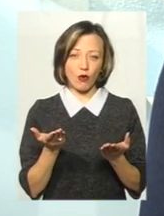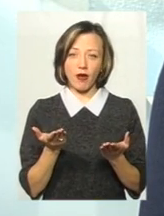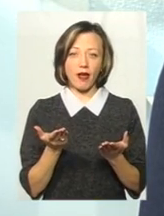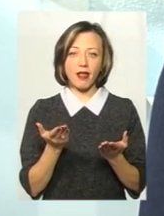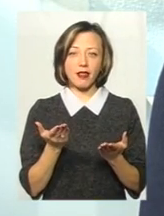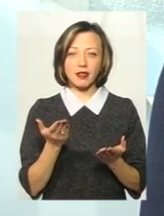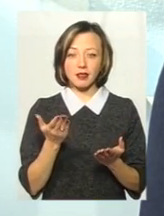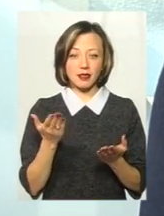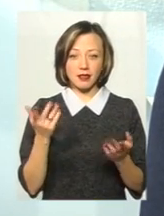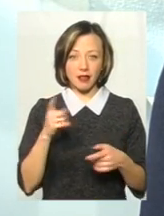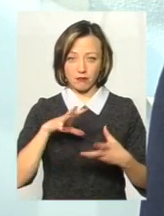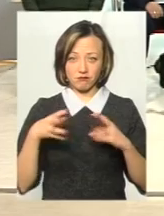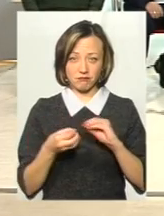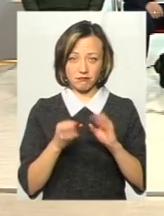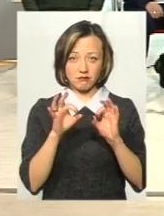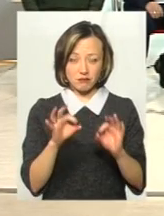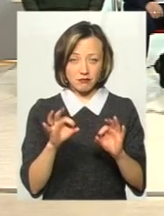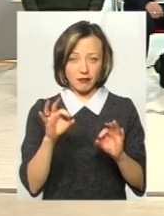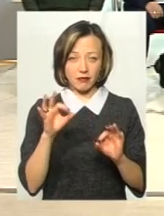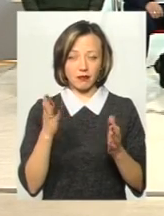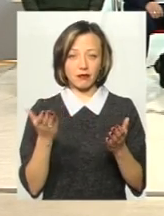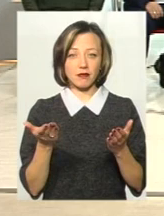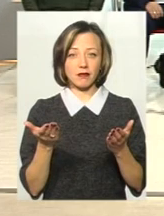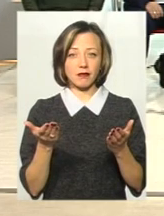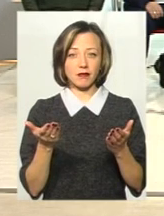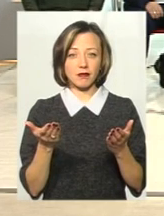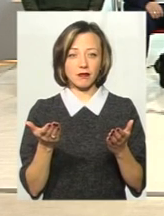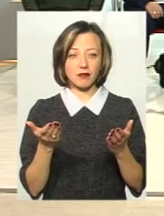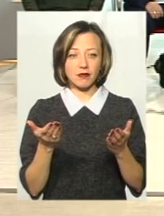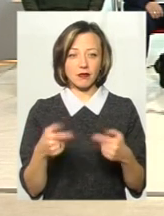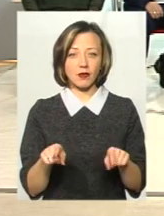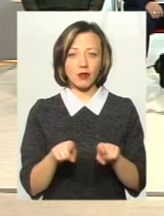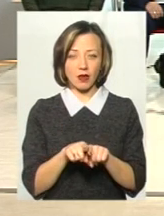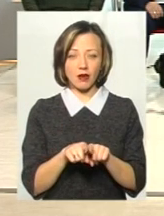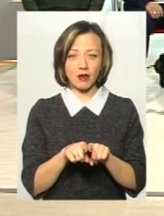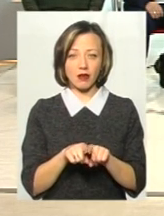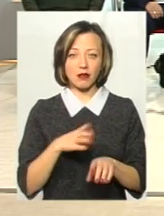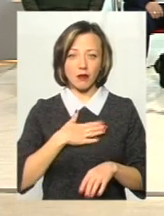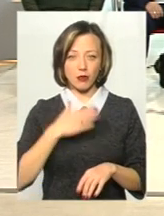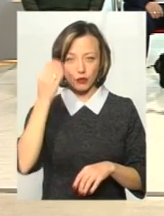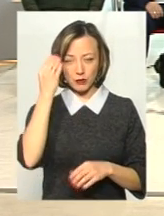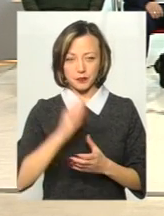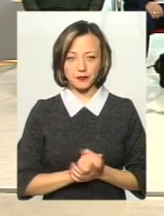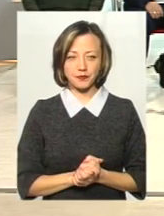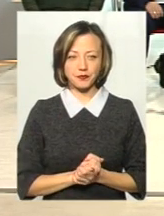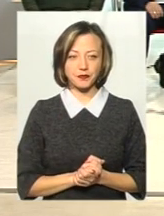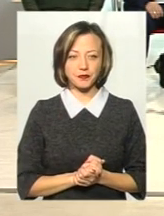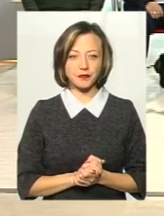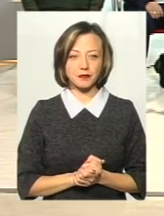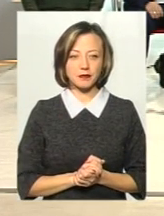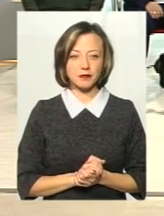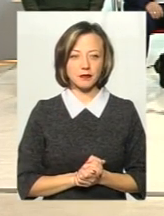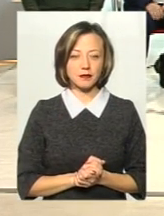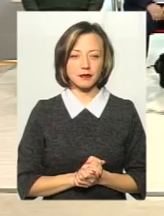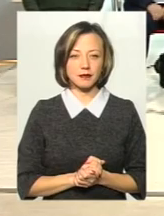є почутою, і ну, ось так, як на мене. Дякую, пане Мирослав.